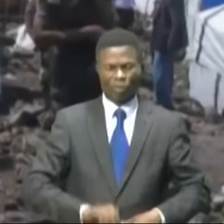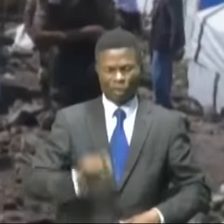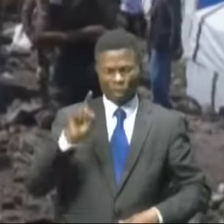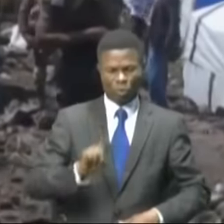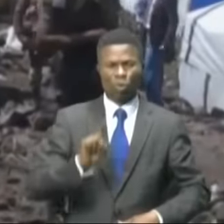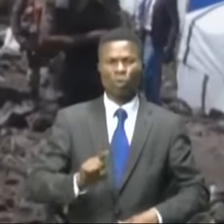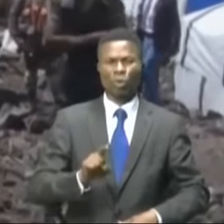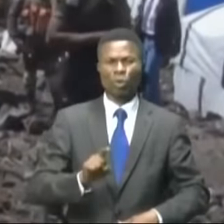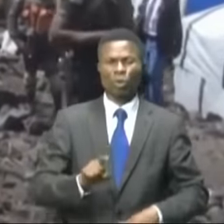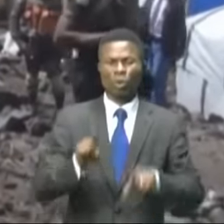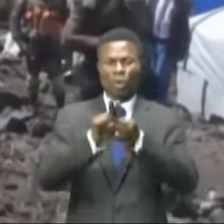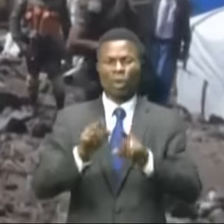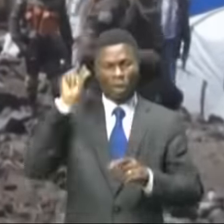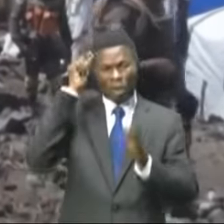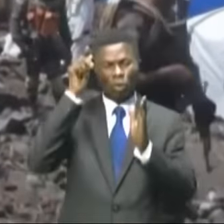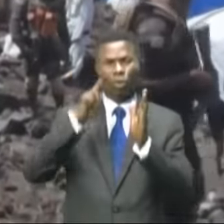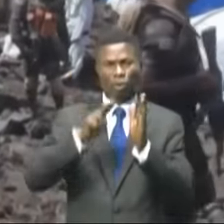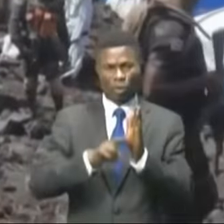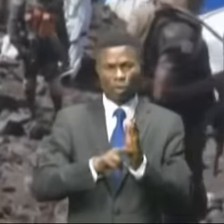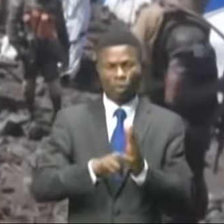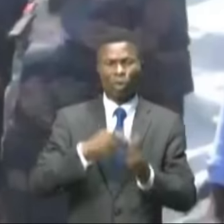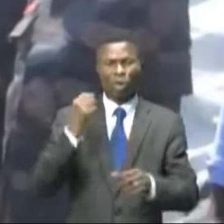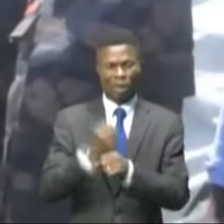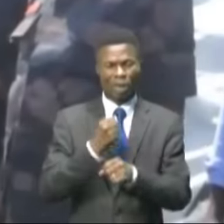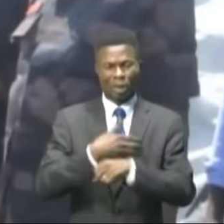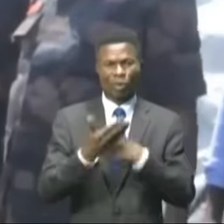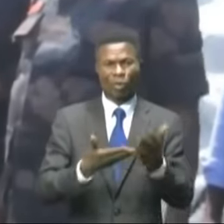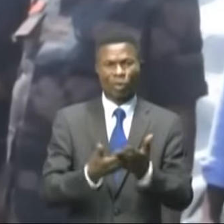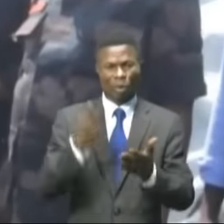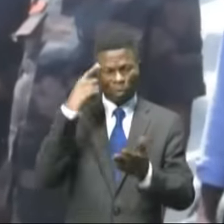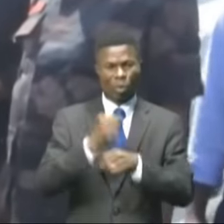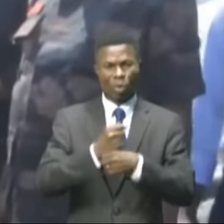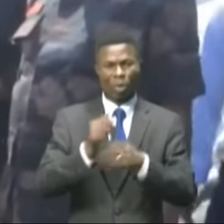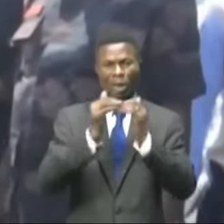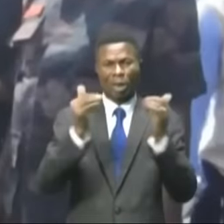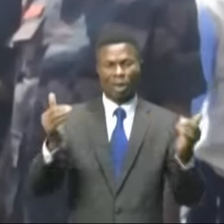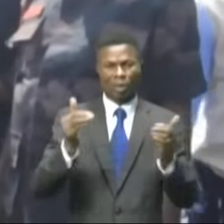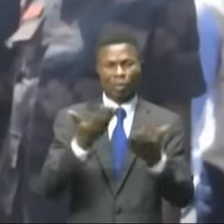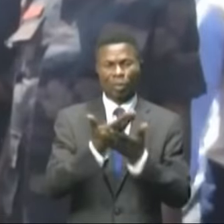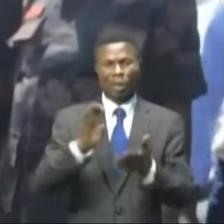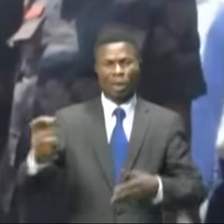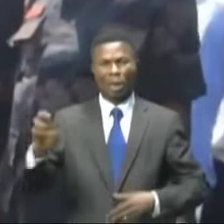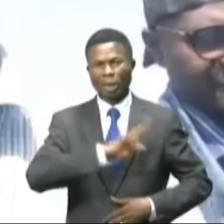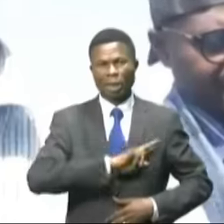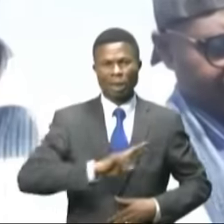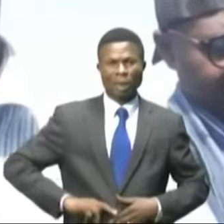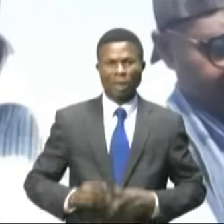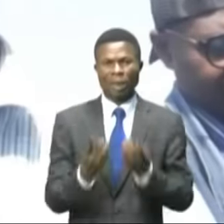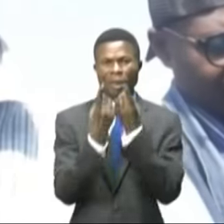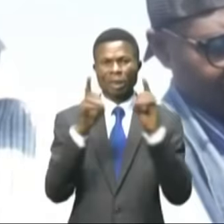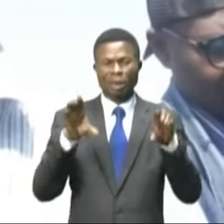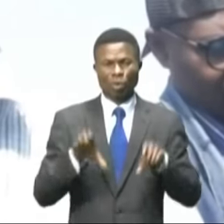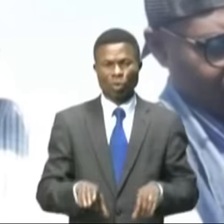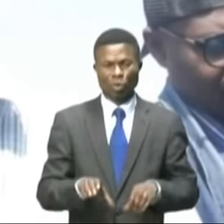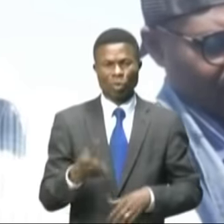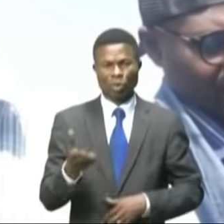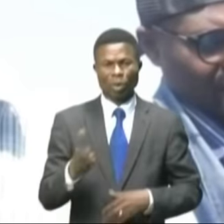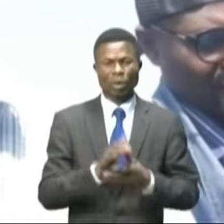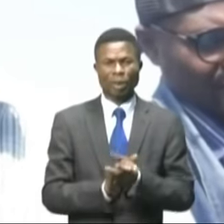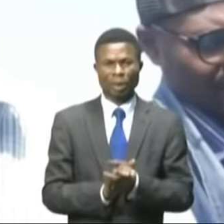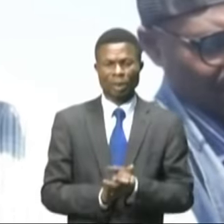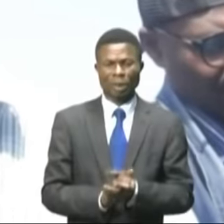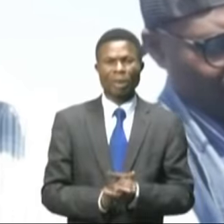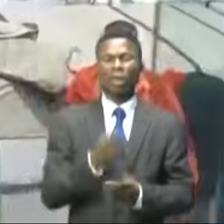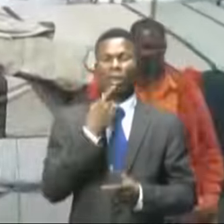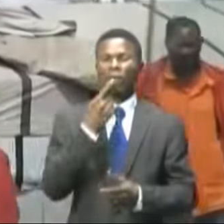Tshilombo et à son gouvernement pour les efforts consentis pour la restauration de la paix dans l'est de la République démocratique du Congo. Ici